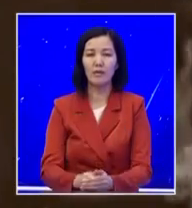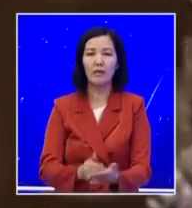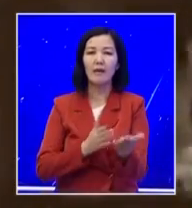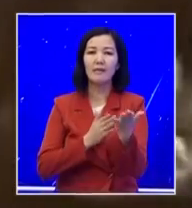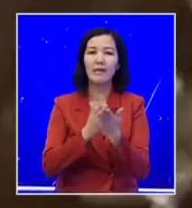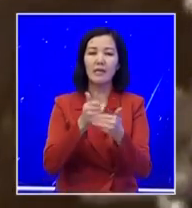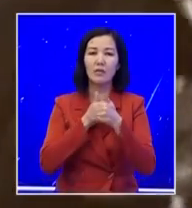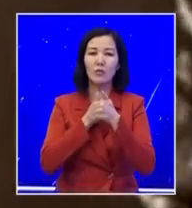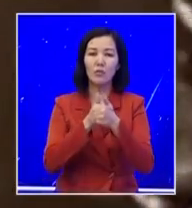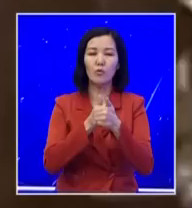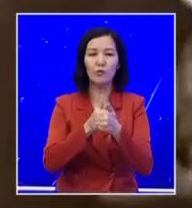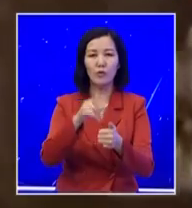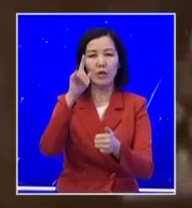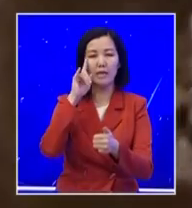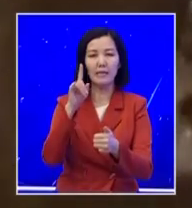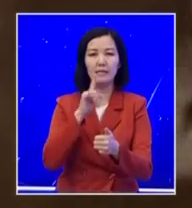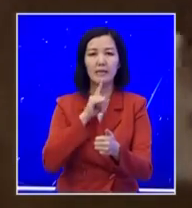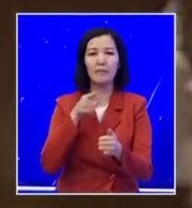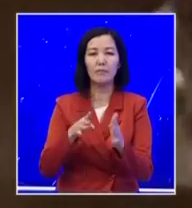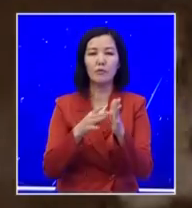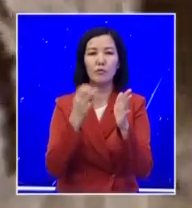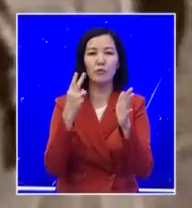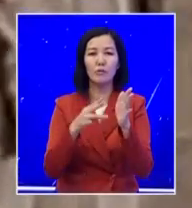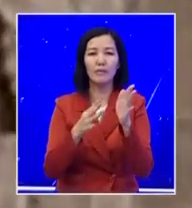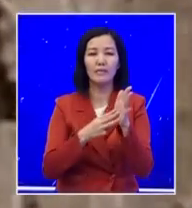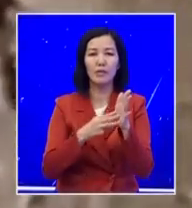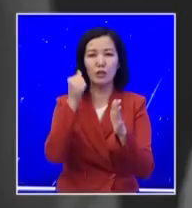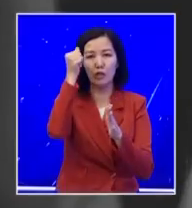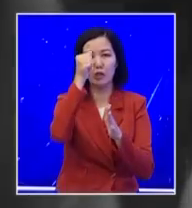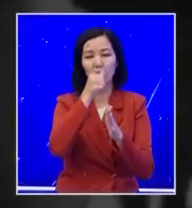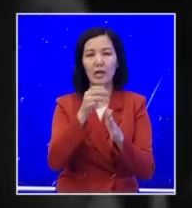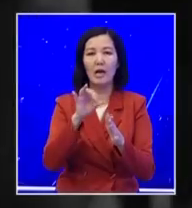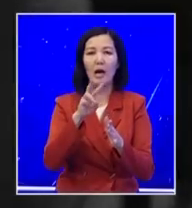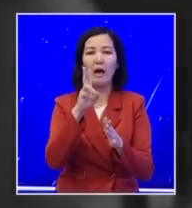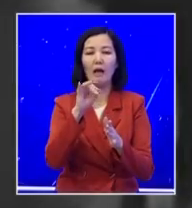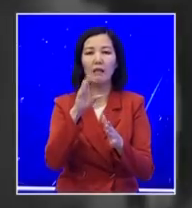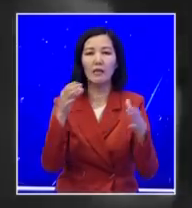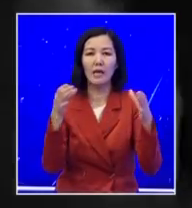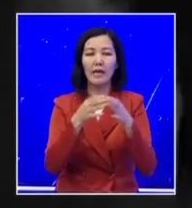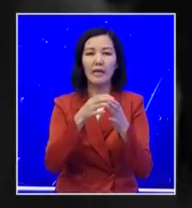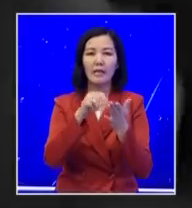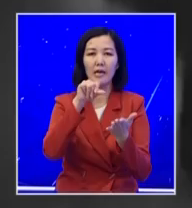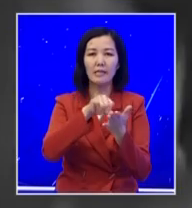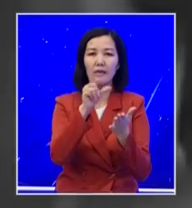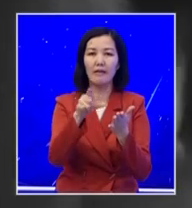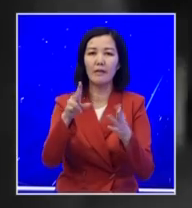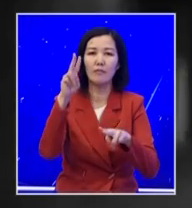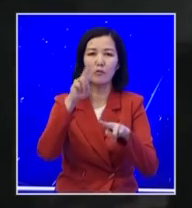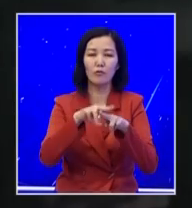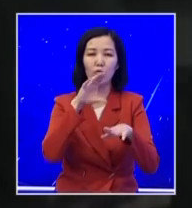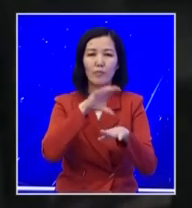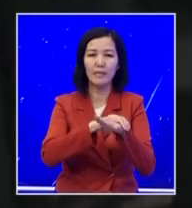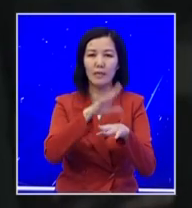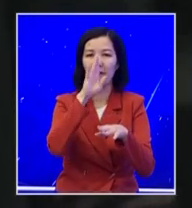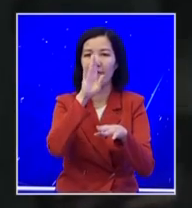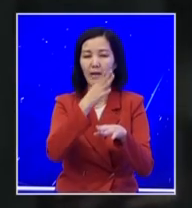Саяси қуғын-сүргін Қазақстанда 1928 жылы алаш қайраткерлерін тұтқындаудан басталды. Оларға буржуазиялық ұлтшыл деген айып